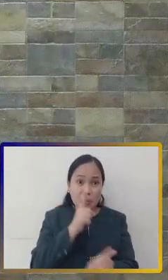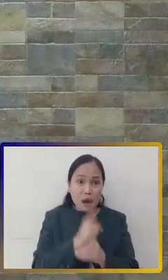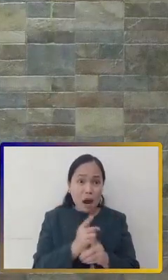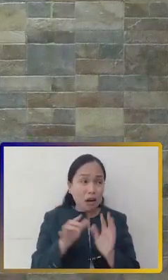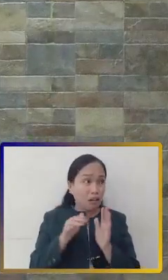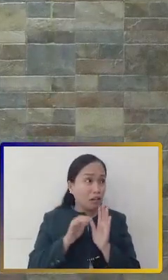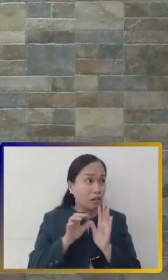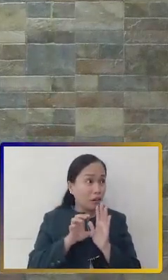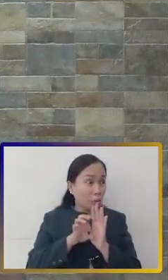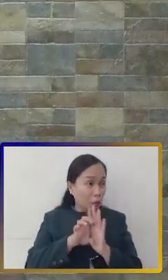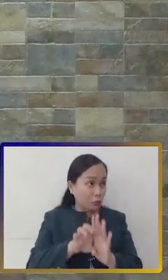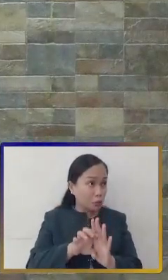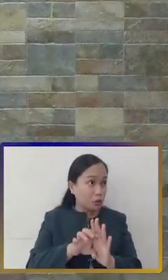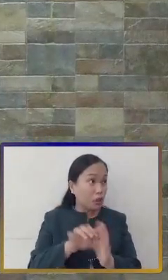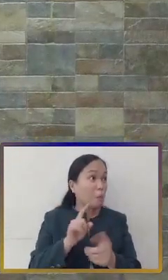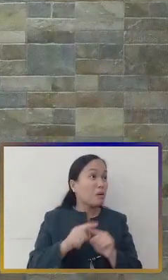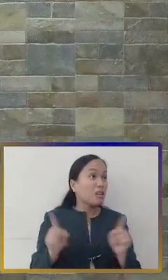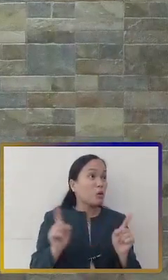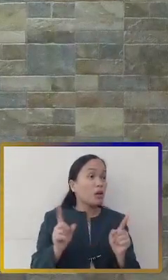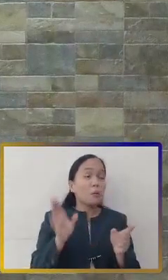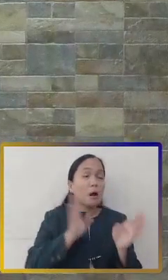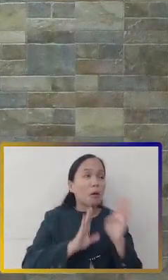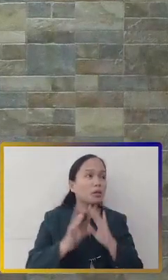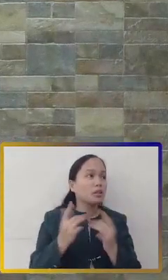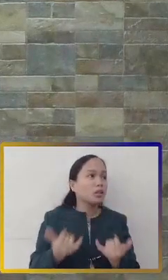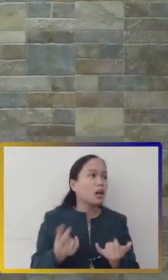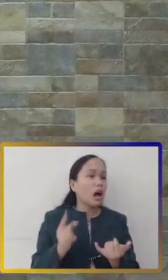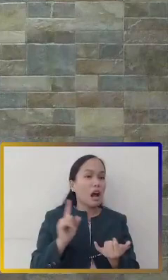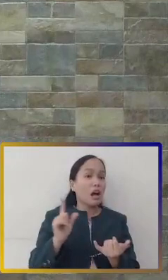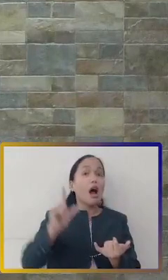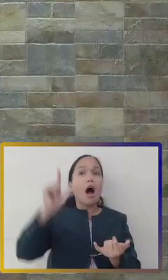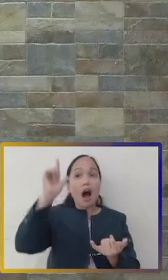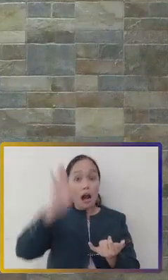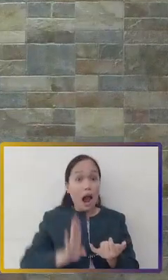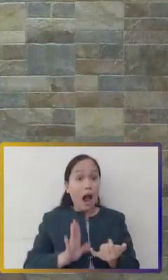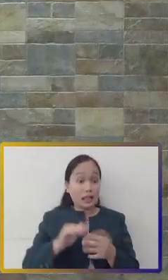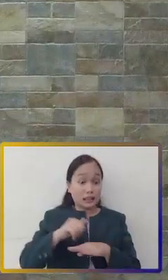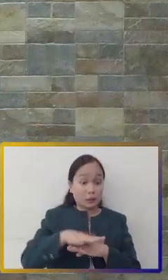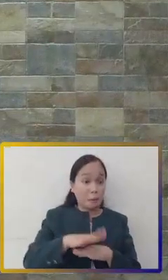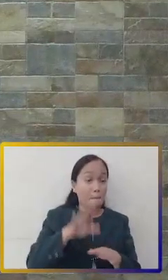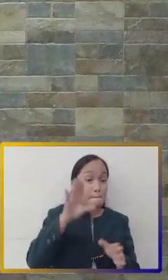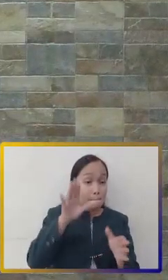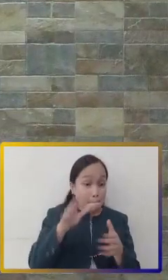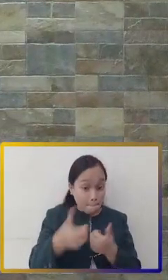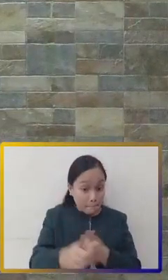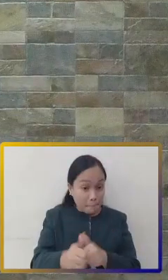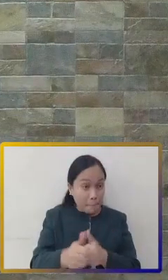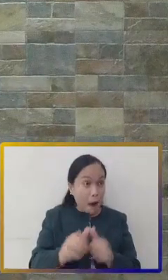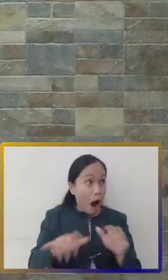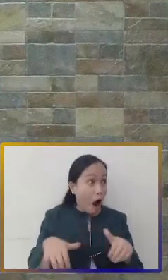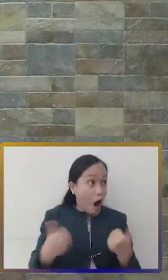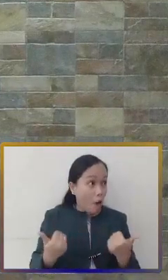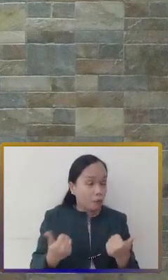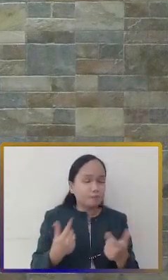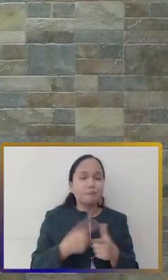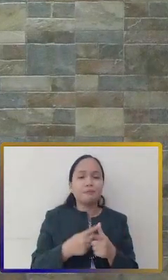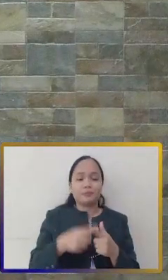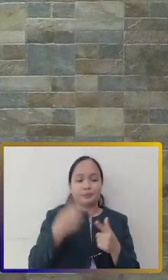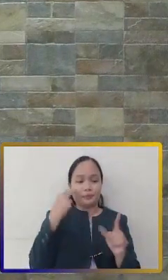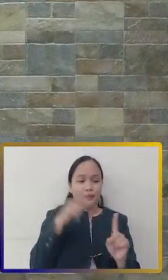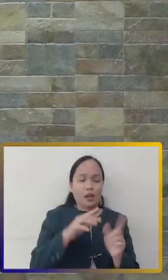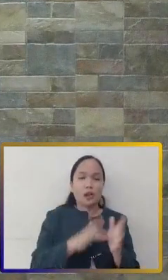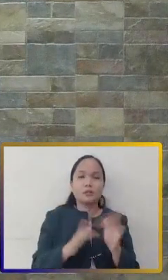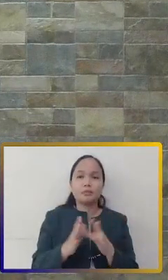wala. But the problem is that God set the pattern. Now, tingnan niyo po, mga kapatid. Ito po ang